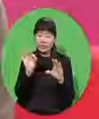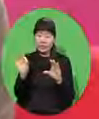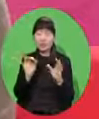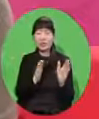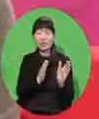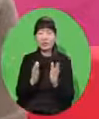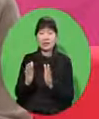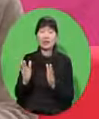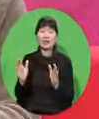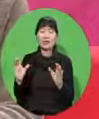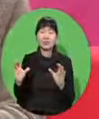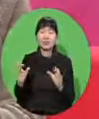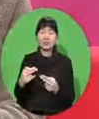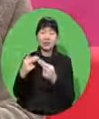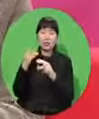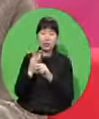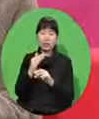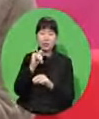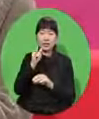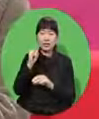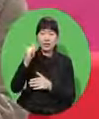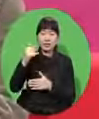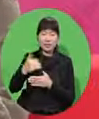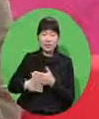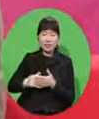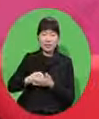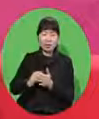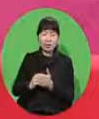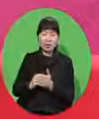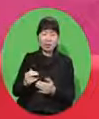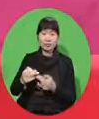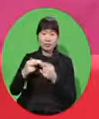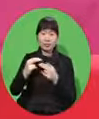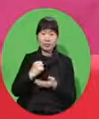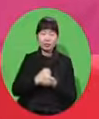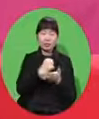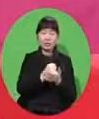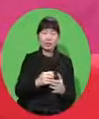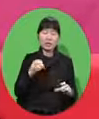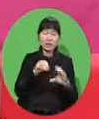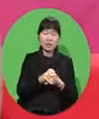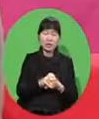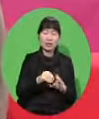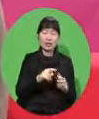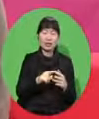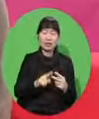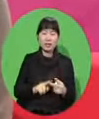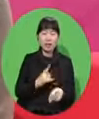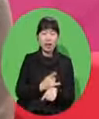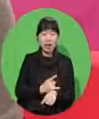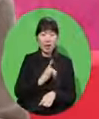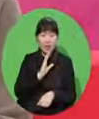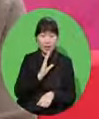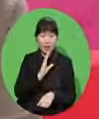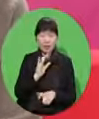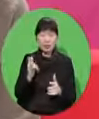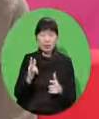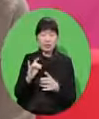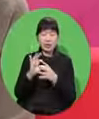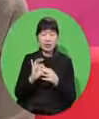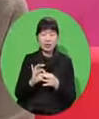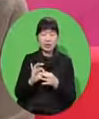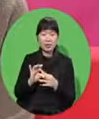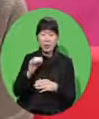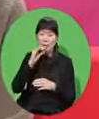말이에요. 선생님 그 나머지 그럼 어느 정도 모아지면 그게 뭐 저금 통장에 넣는다든지 이렇게 해야 되는 건가요? 해야 되겠죠. 아니면 네. 봉투에